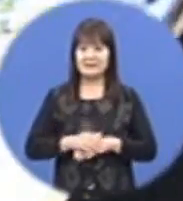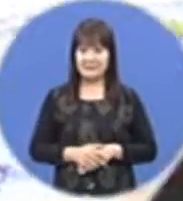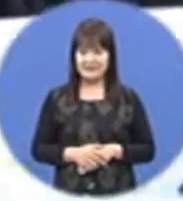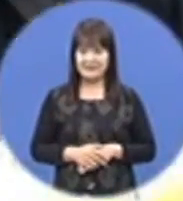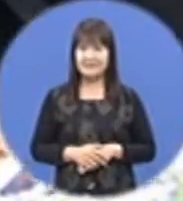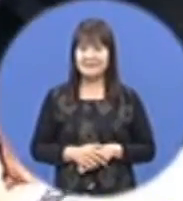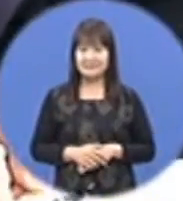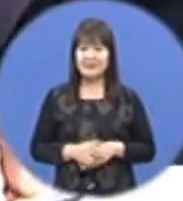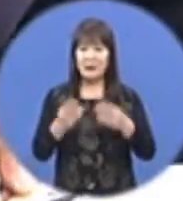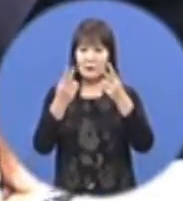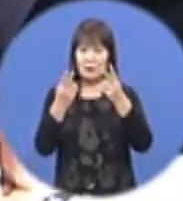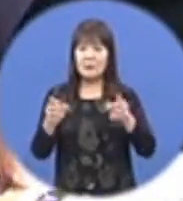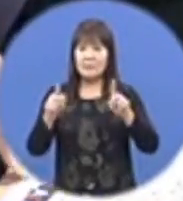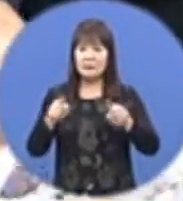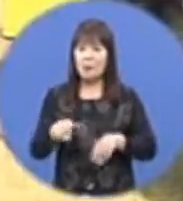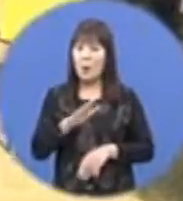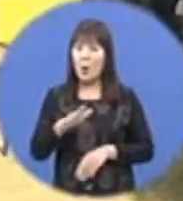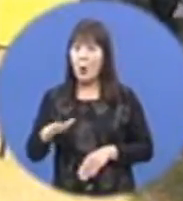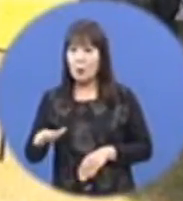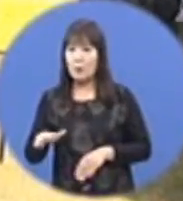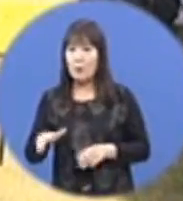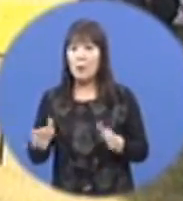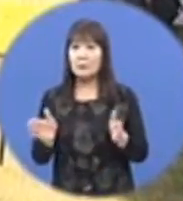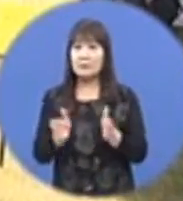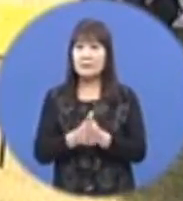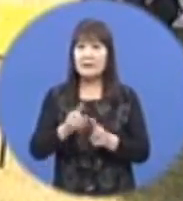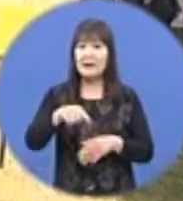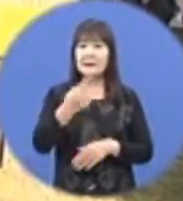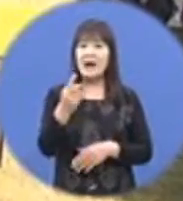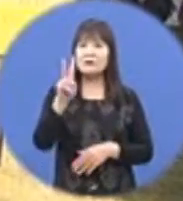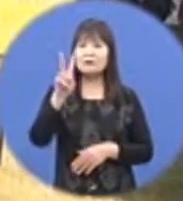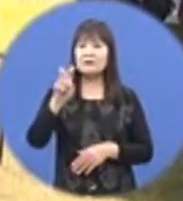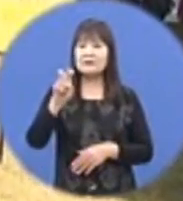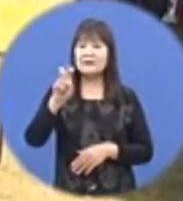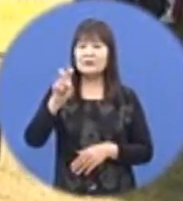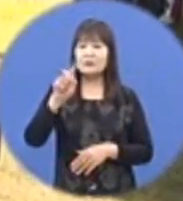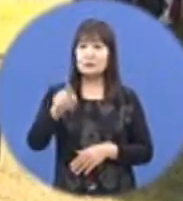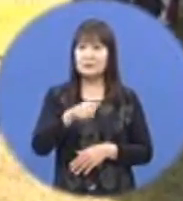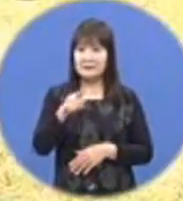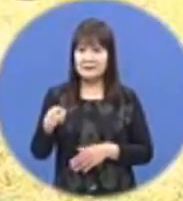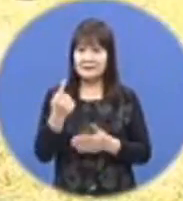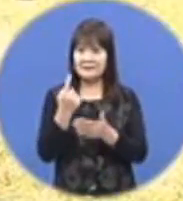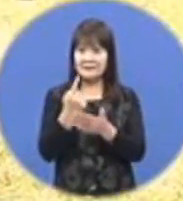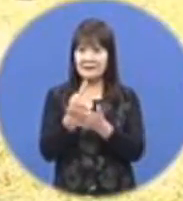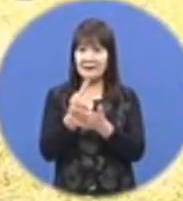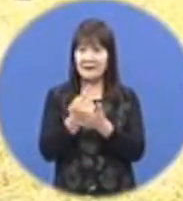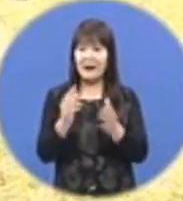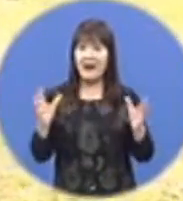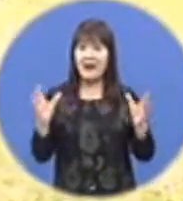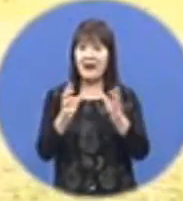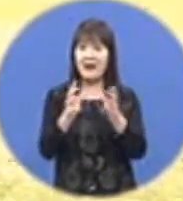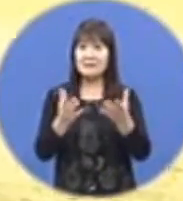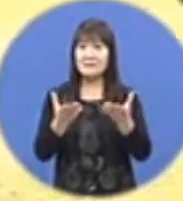この日のイベントは子供連れの家族を含めおよそ120人の参加者が集まりました。